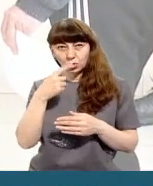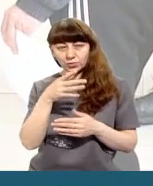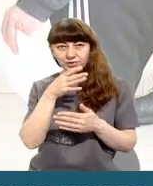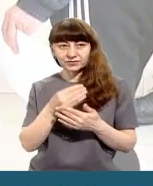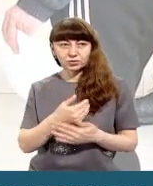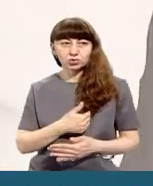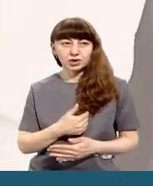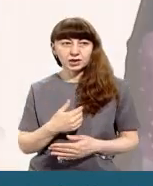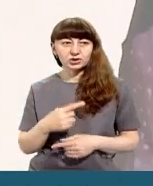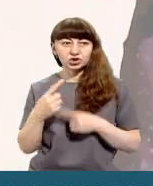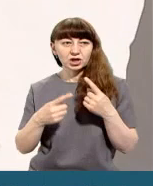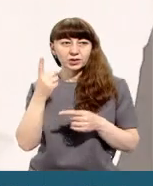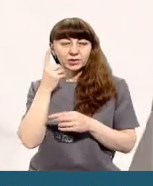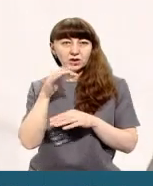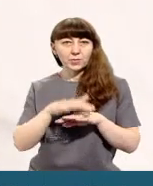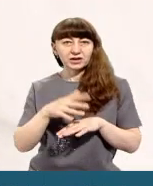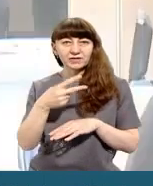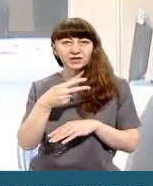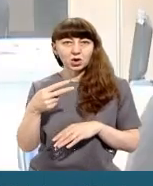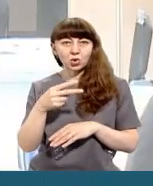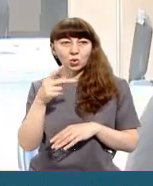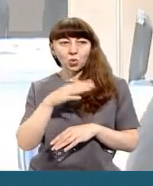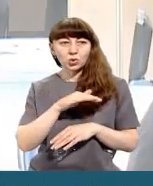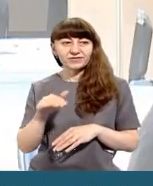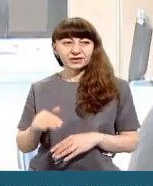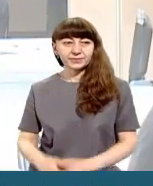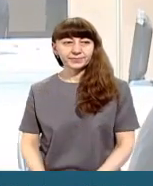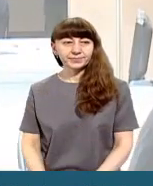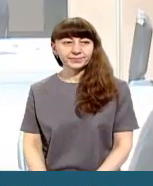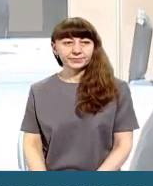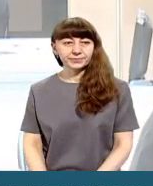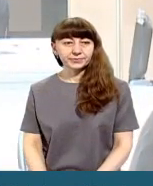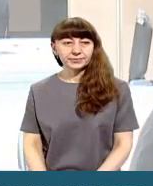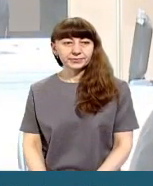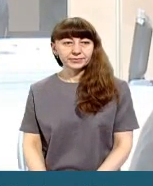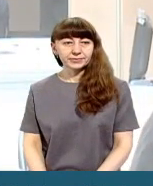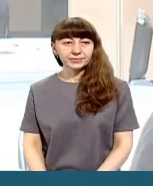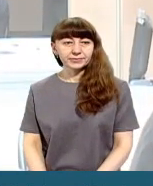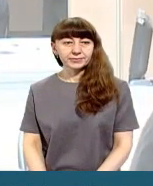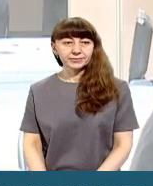своему усмотрению через приложение банка второго уровня. Алмажан Аманкельдинова, Диар Ахмечен, телеканал Кустанай.